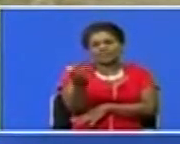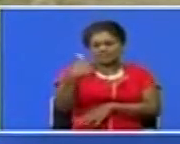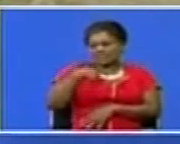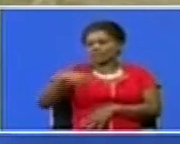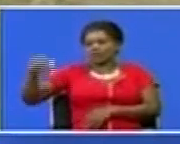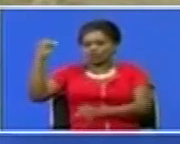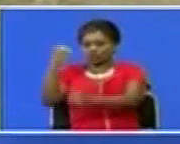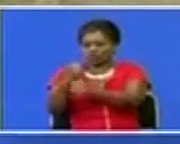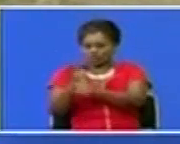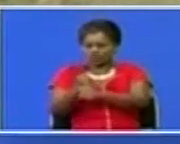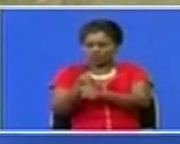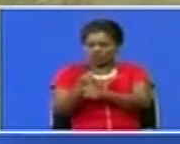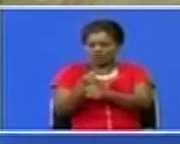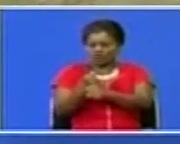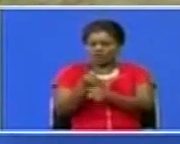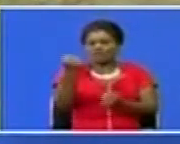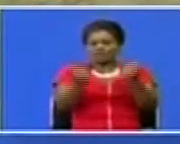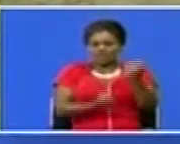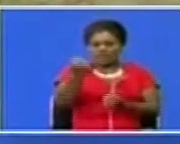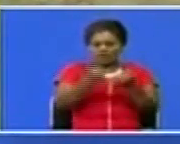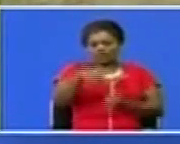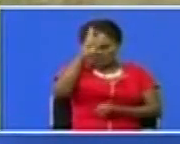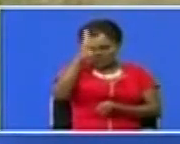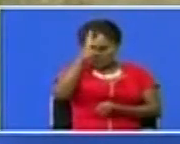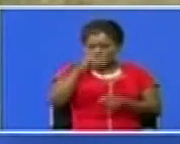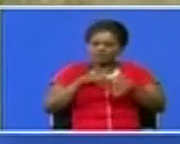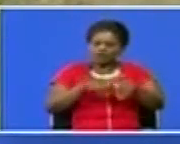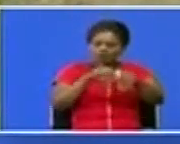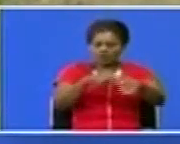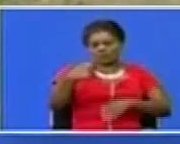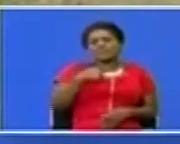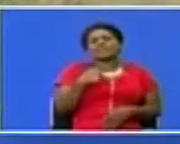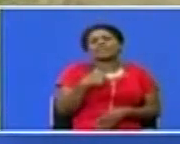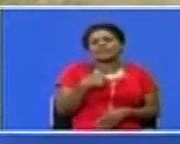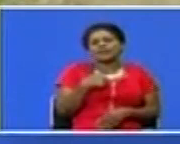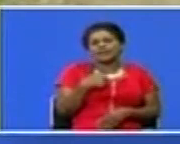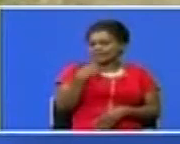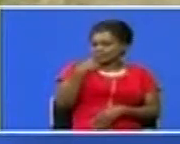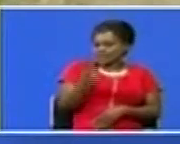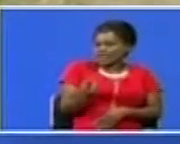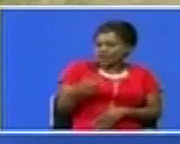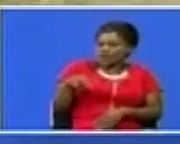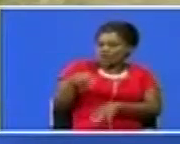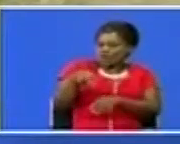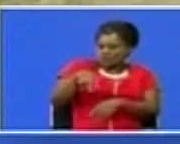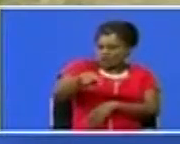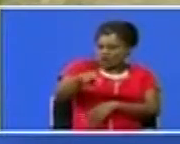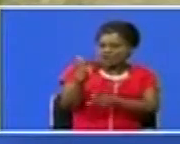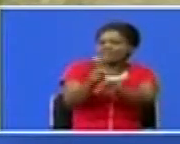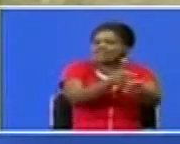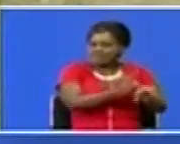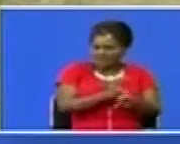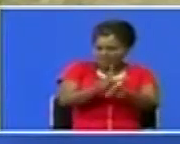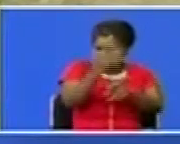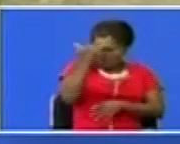naenda kazini, saa kuna gari ya maskari ilikuwa inatufuata nyuma. Wakatuambia tutembee tukichunga